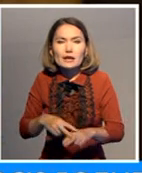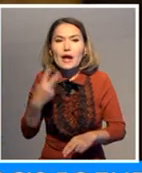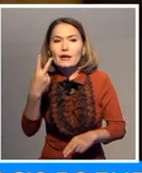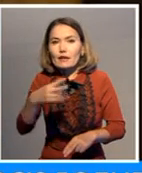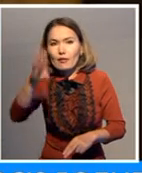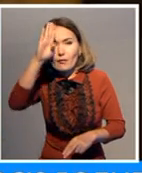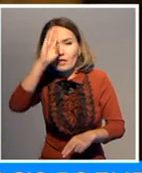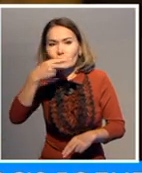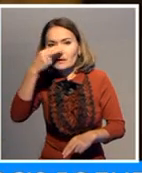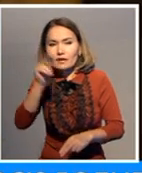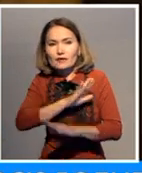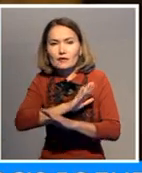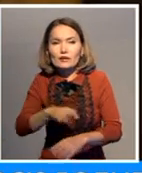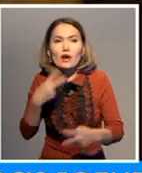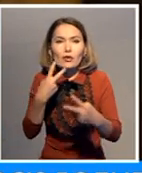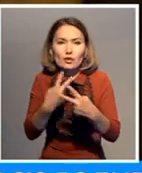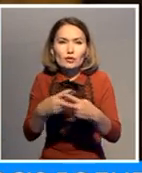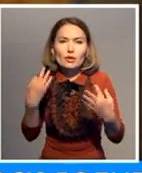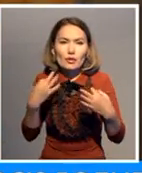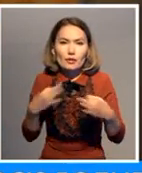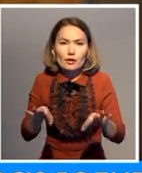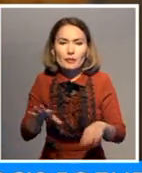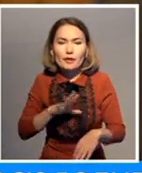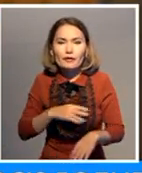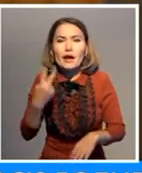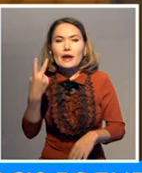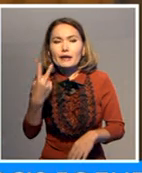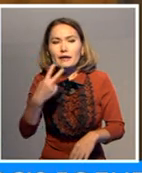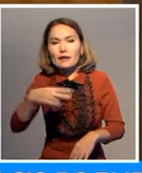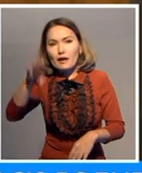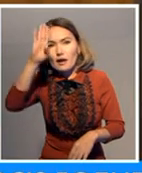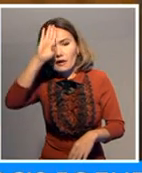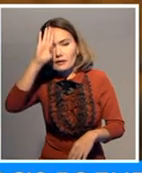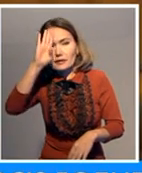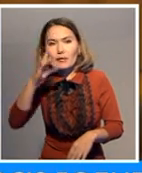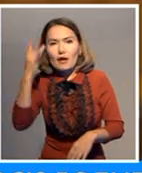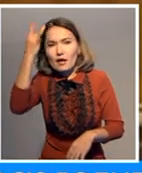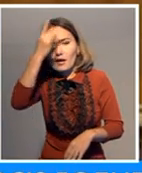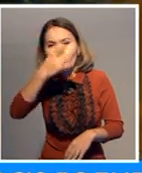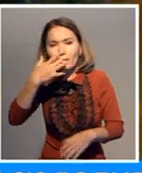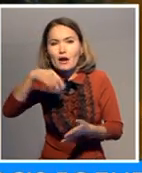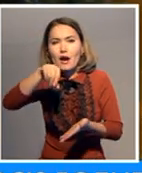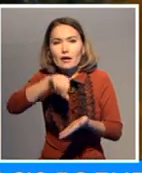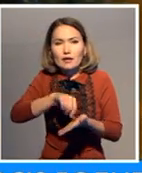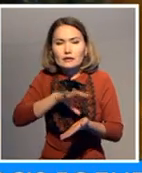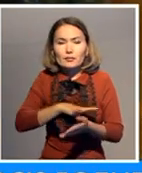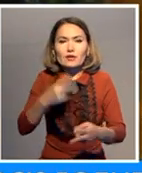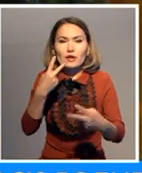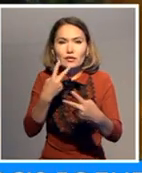қысымға шыдамай жауапкершілікті өз мойындарына алыпты. Процеске екі азаматтың адвокаттары мен туыстары қатыспаған. Алайда